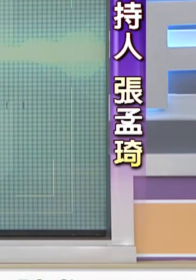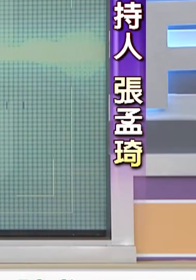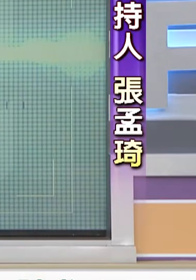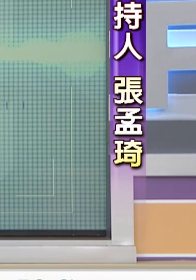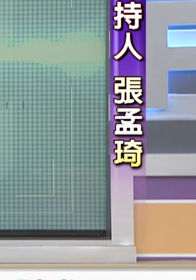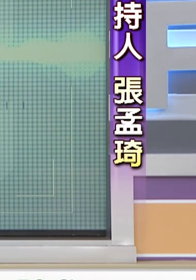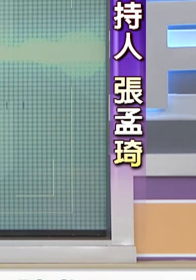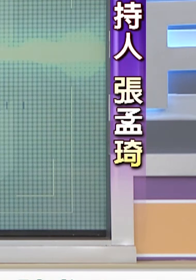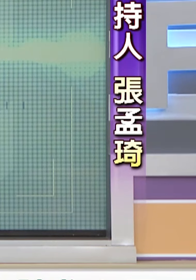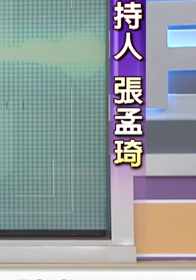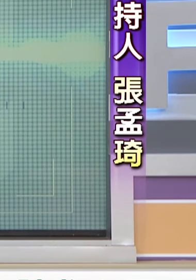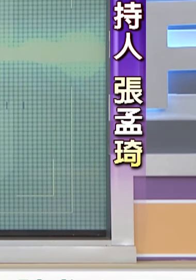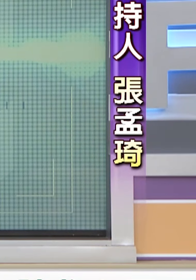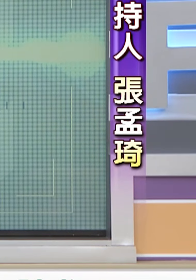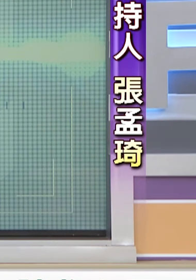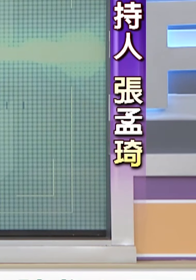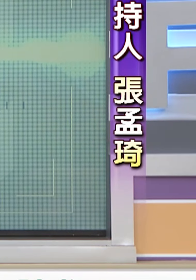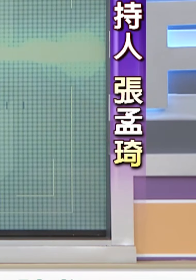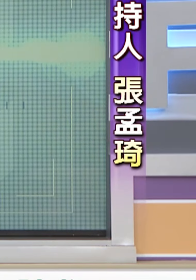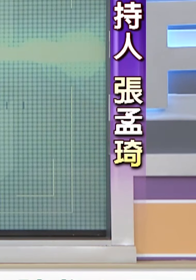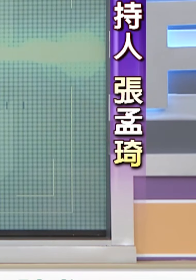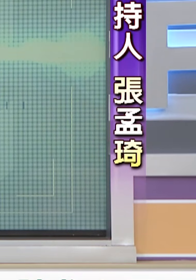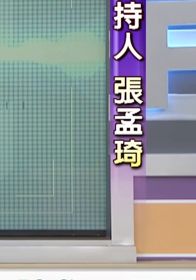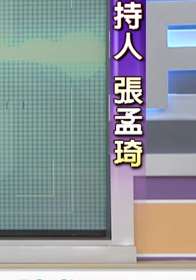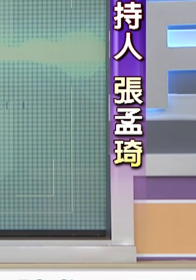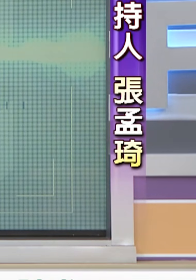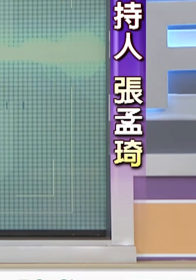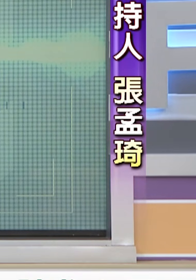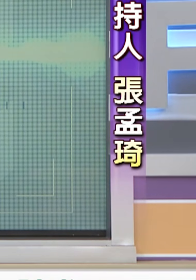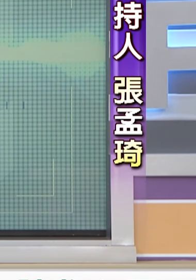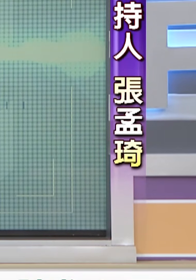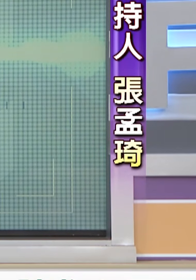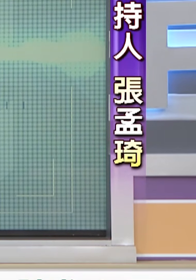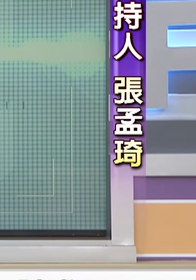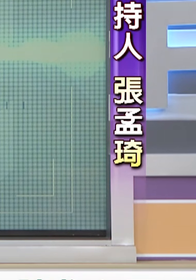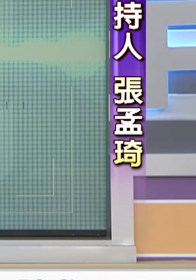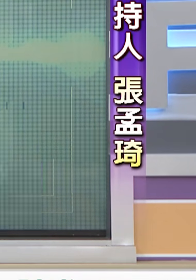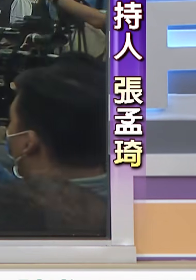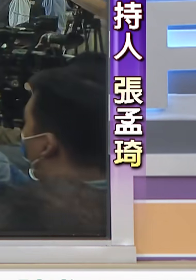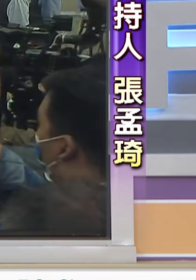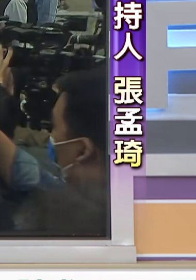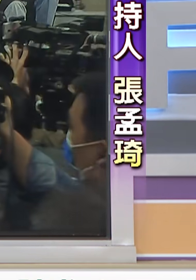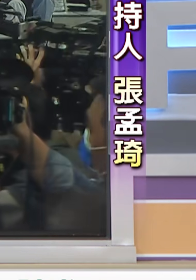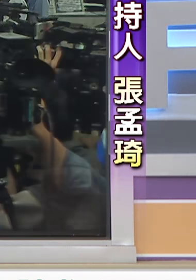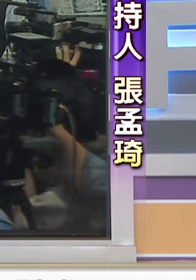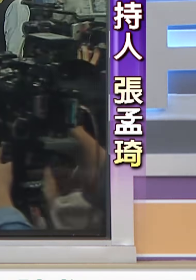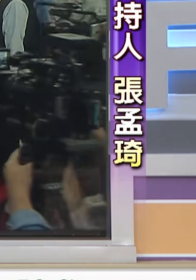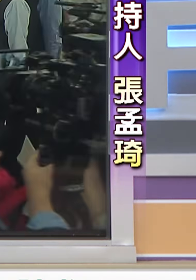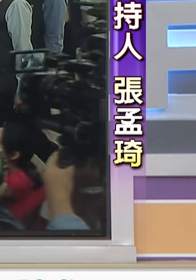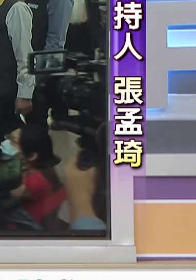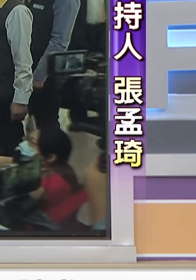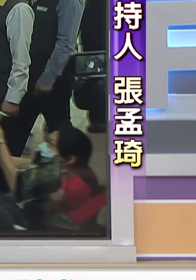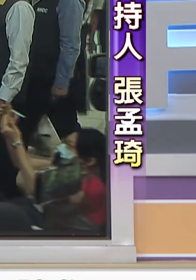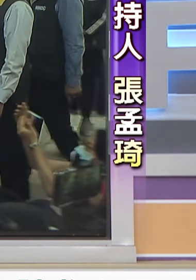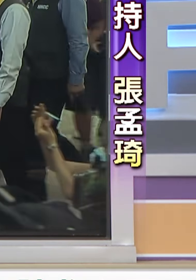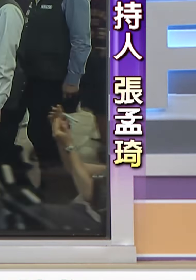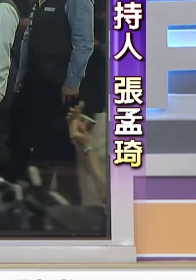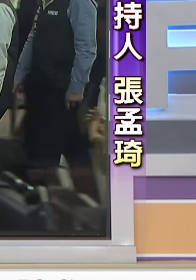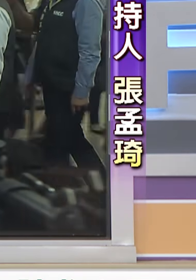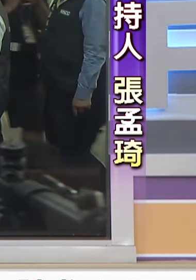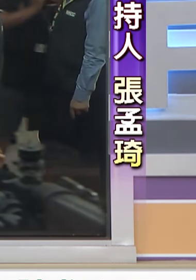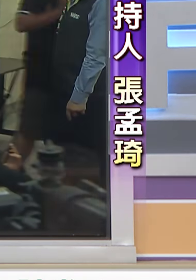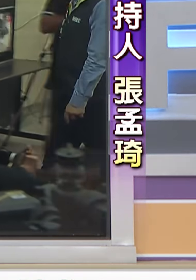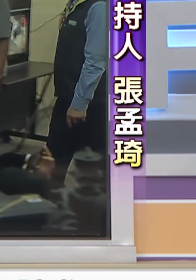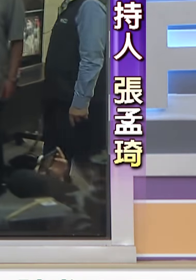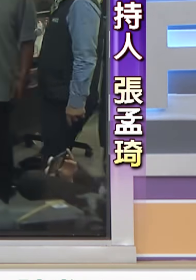收看台湾向前行，台湾向前行，我是孟琪。国内的疫情是不是真的亮起红灯了呢？今天中午，行政